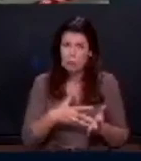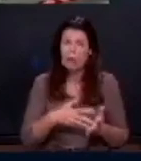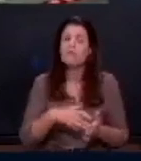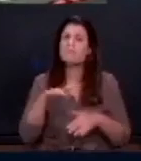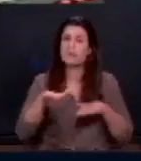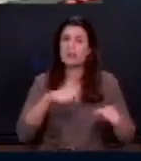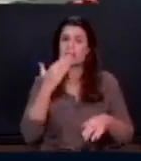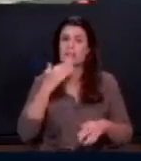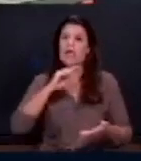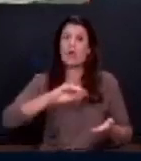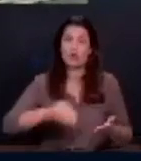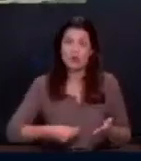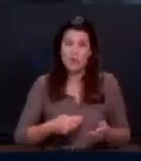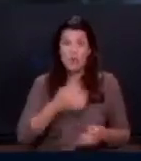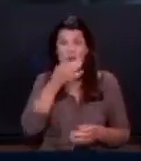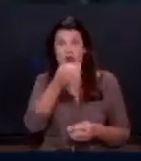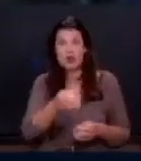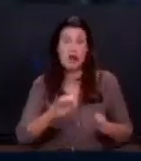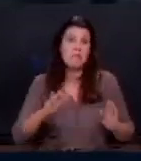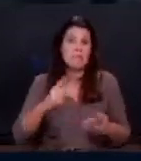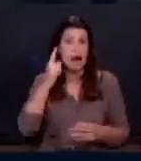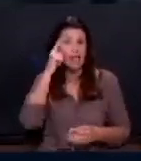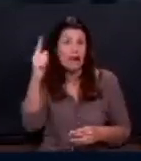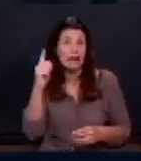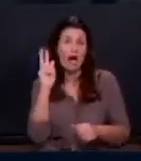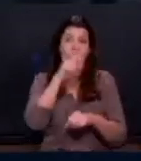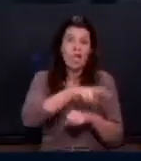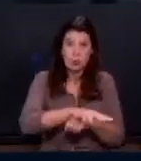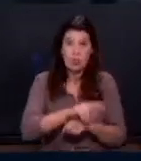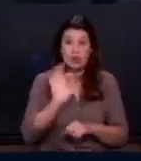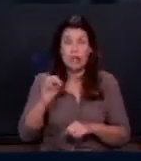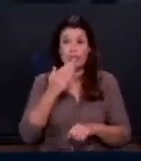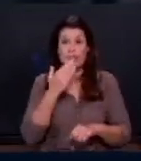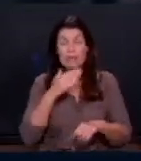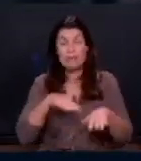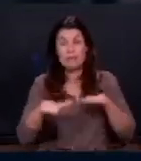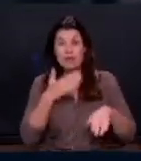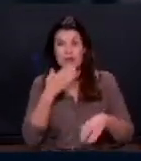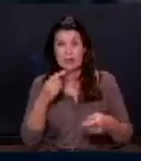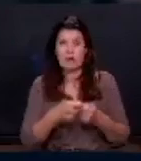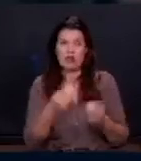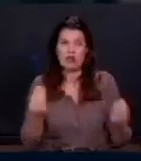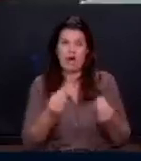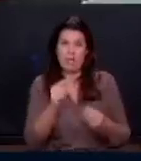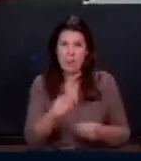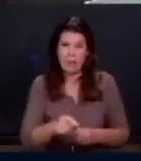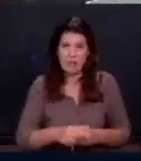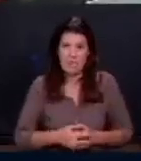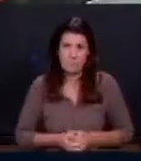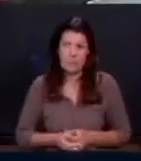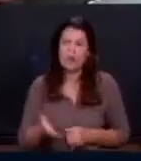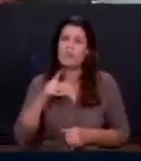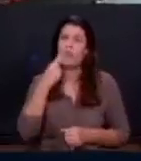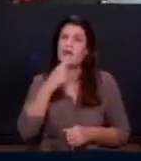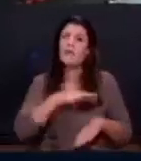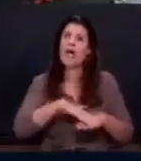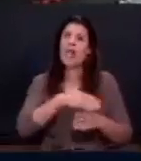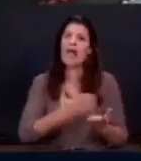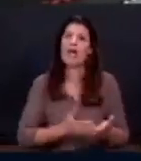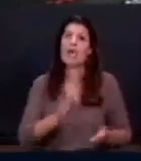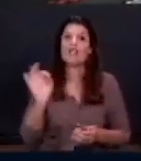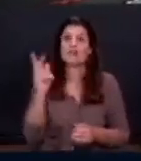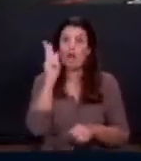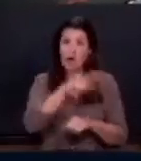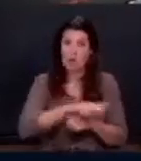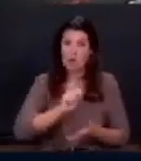ישראל. השאלה מה ידע? מה ידע הרגולטור של ממשלת ישראל ביחס לעניין הזה? מתן, בוא נדבר על חלקו של הרגולטור, משרד